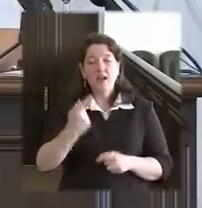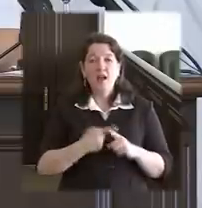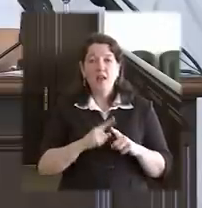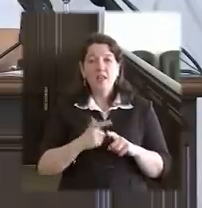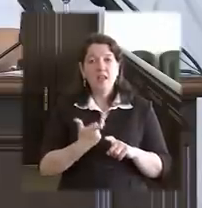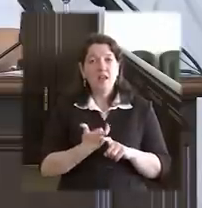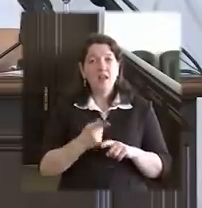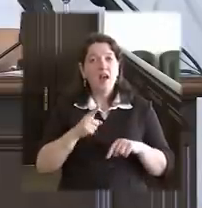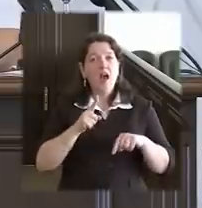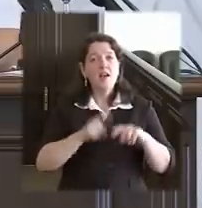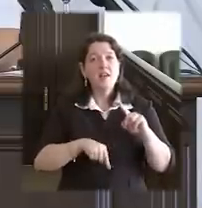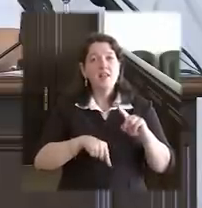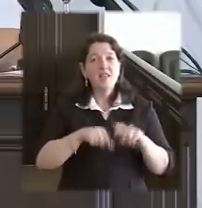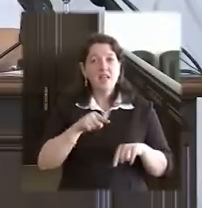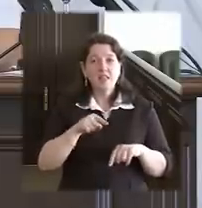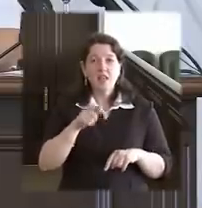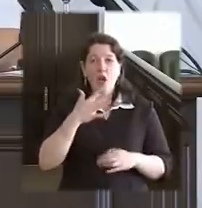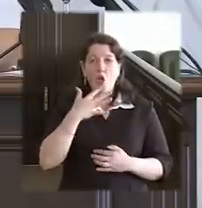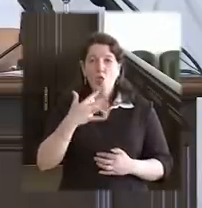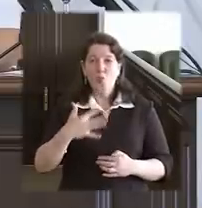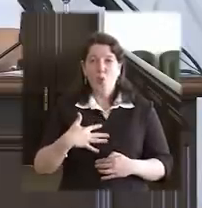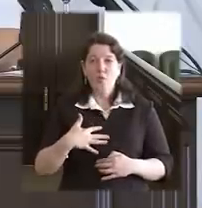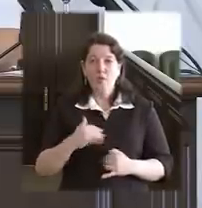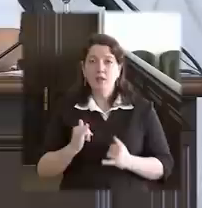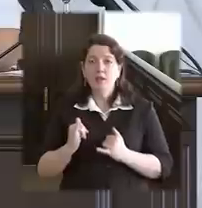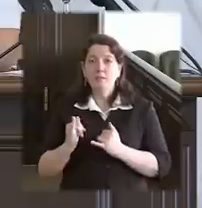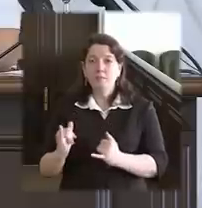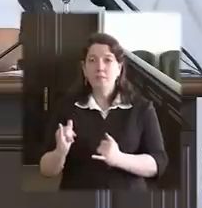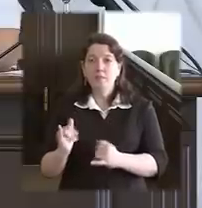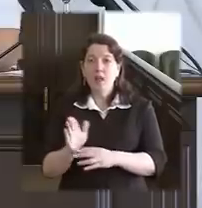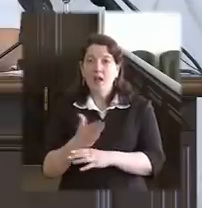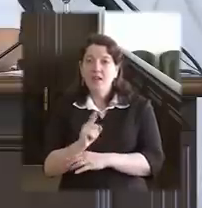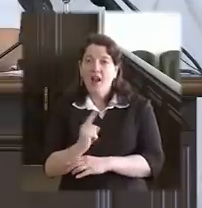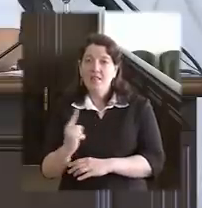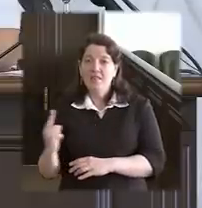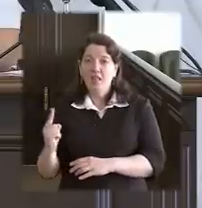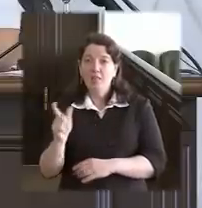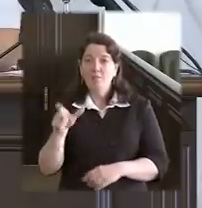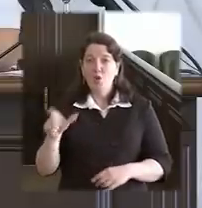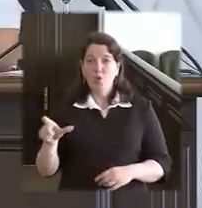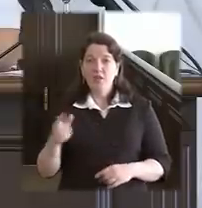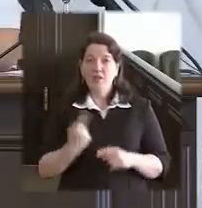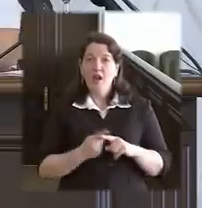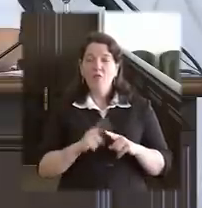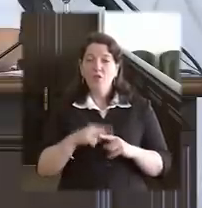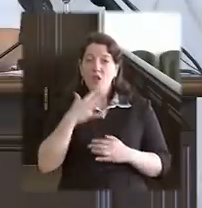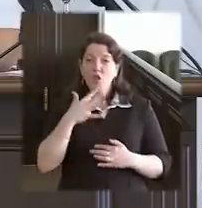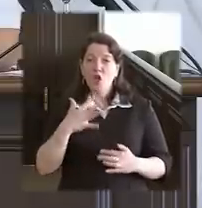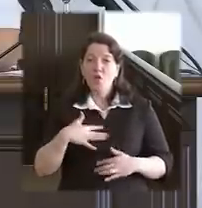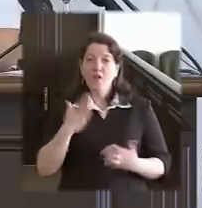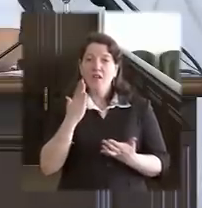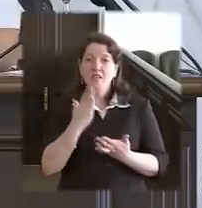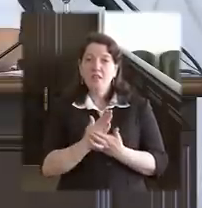любовь редкая. Это любовь только к отдельным людям. Вот здесь эта любовь